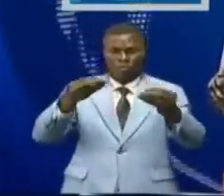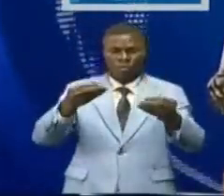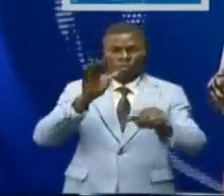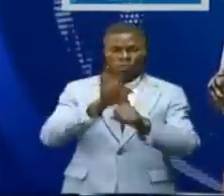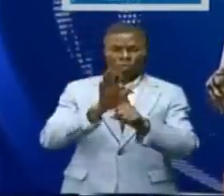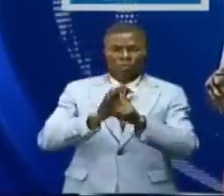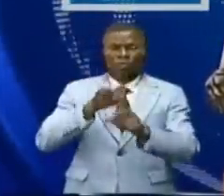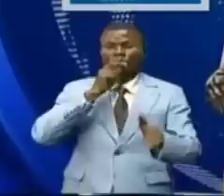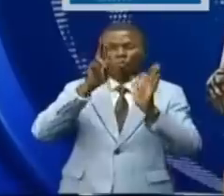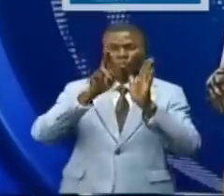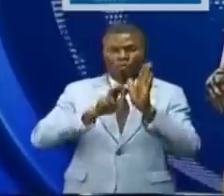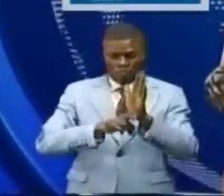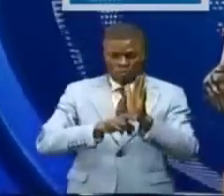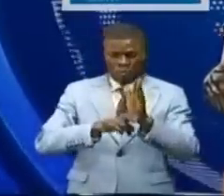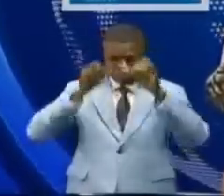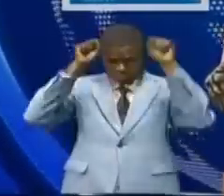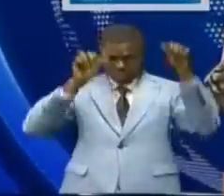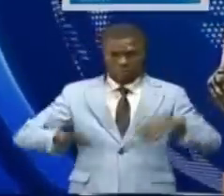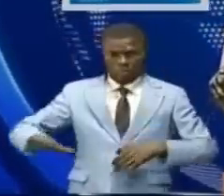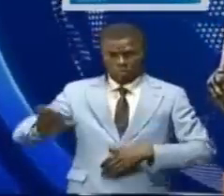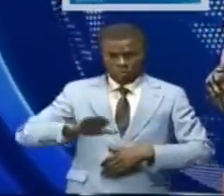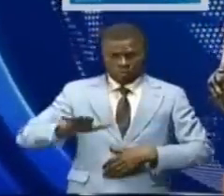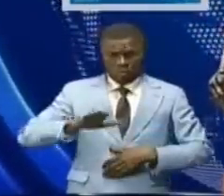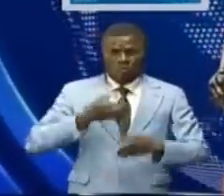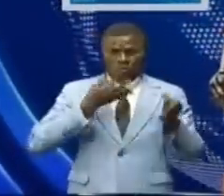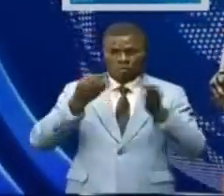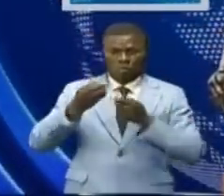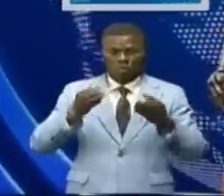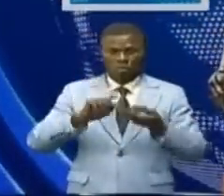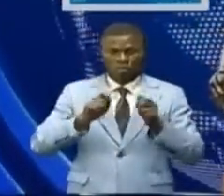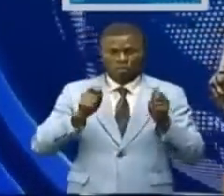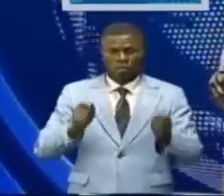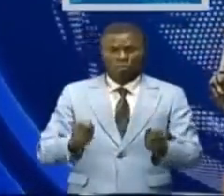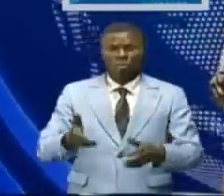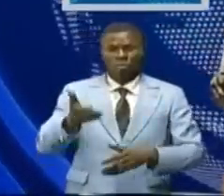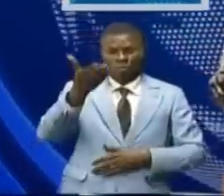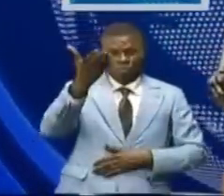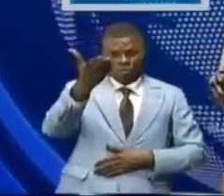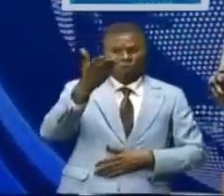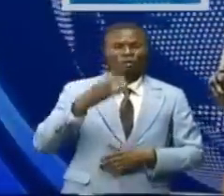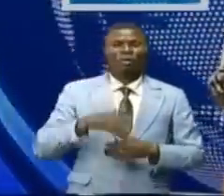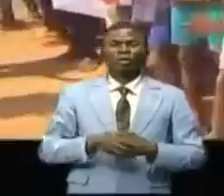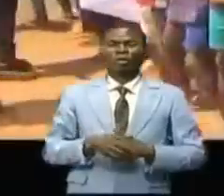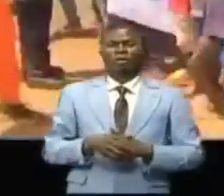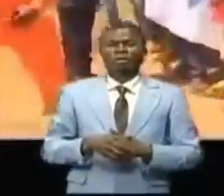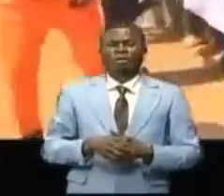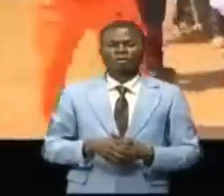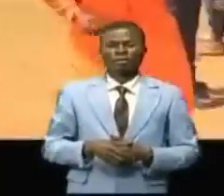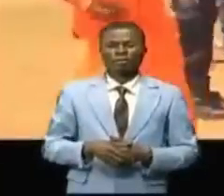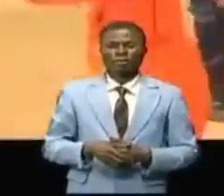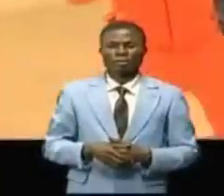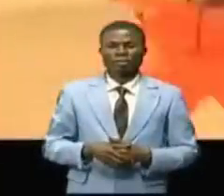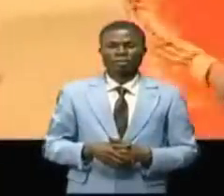majorité parlementaire au président de la République. Les détails avec Karen Kankolongo et Jeunie Chabani.